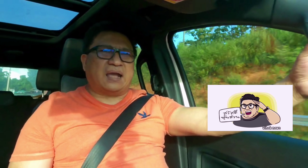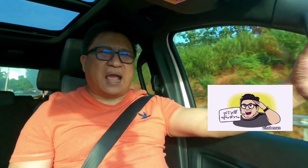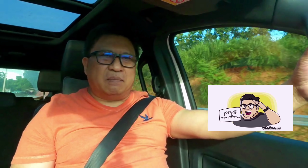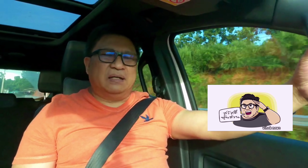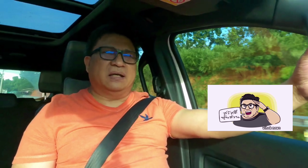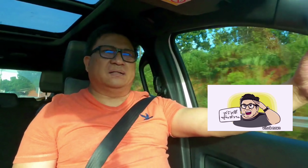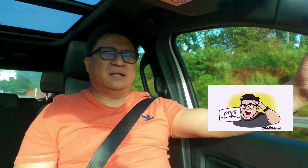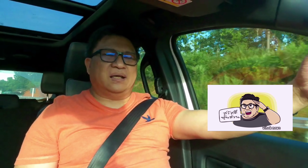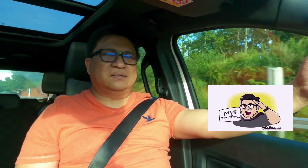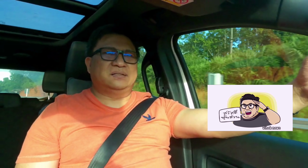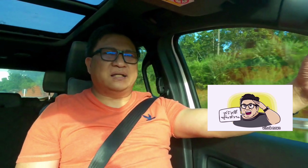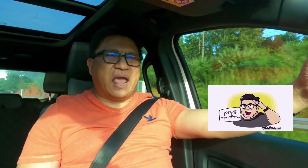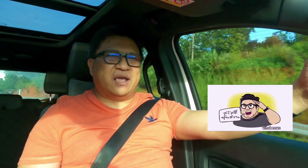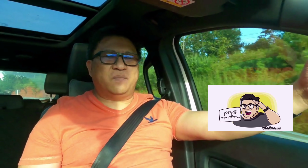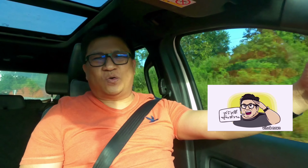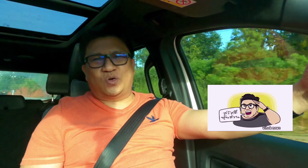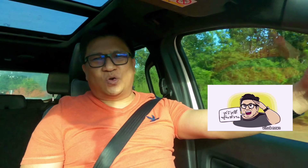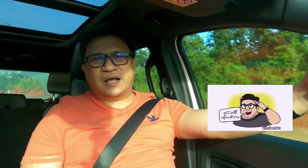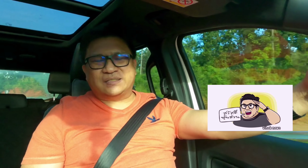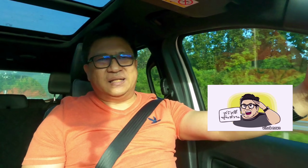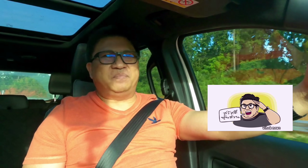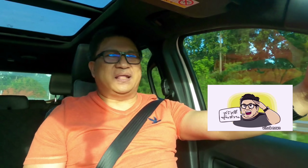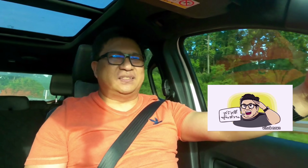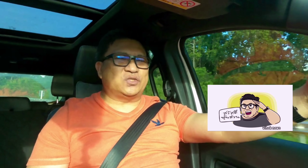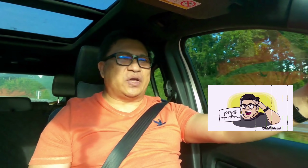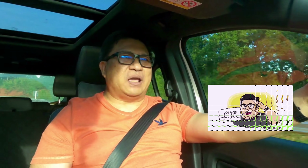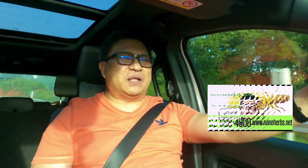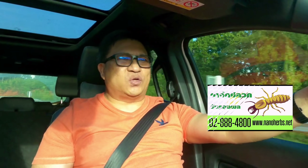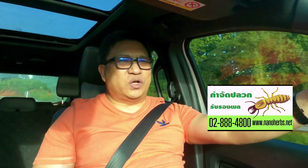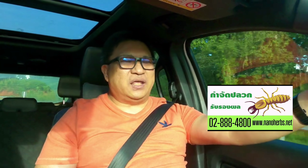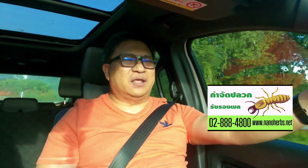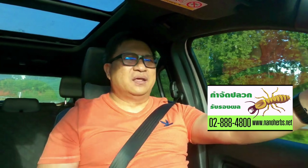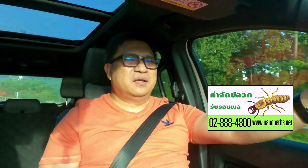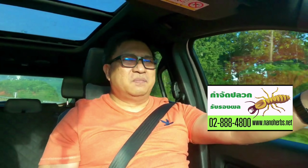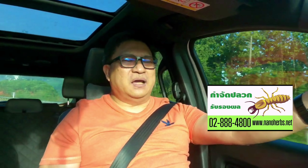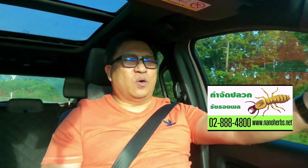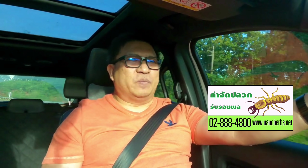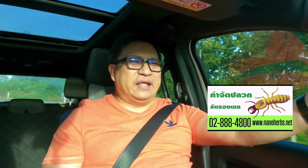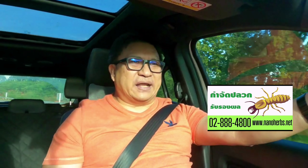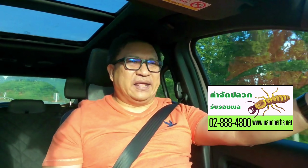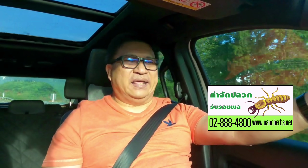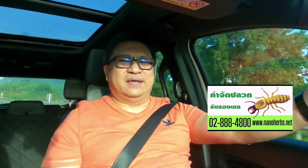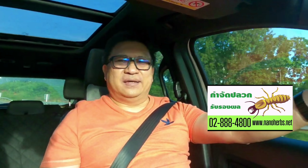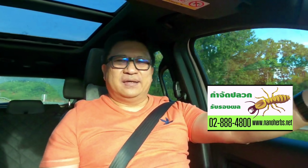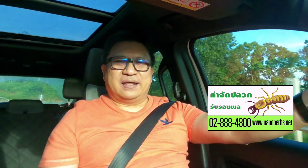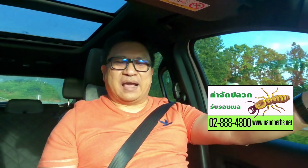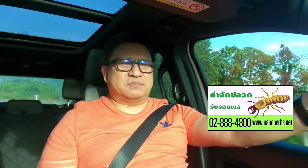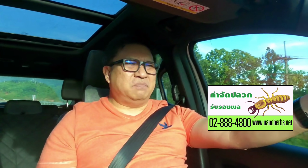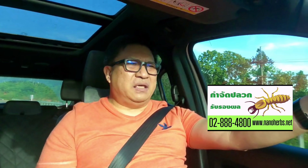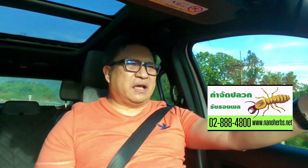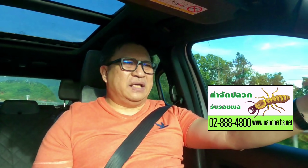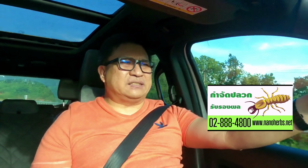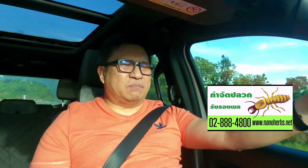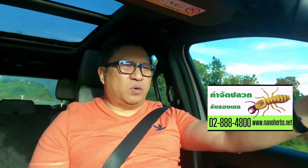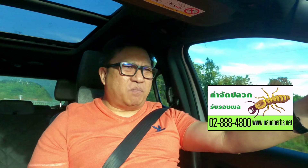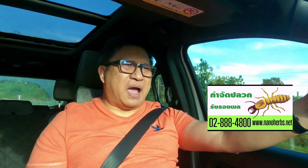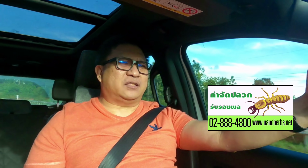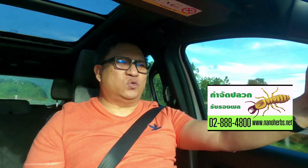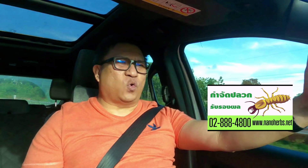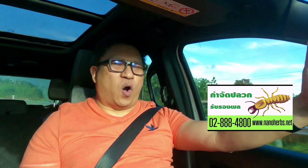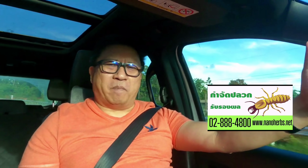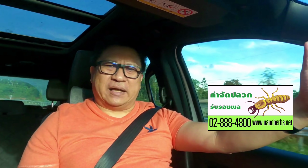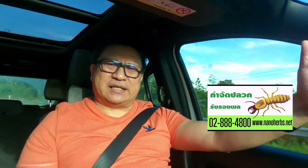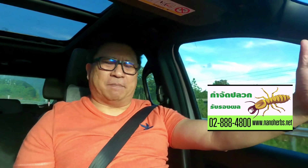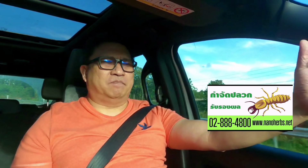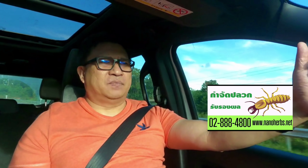ของทางการเมืองนะเสื้อแดงก็เป็นคนของทักษิณเปลี่ยนชื่อตัวเองเป็นโทนี่เพื่อหลบหนีคดีนะครับซึ่งมีคดีจำนวนม